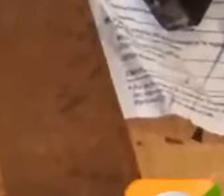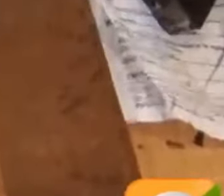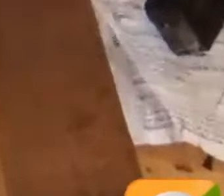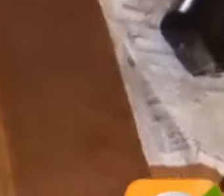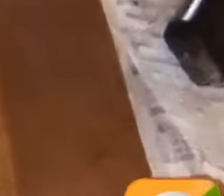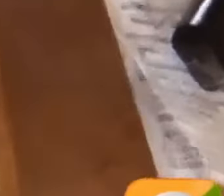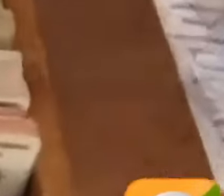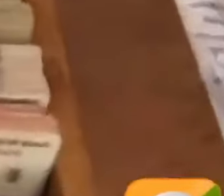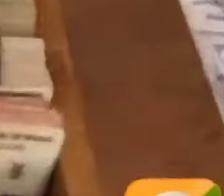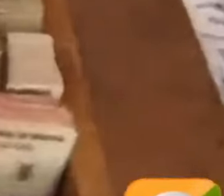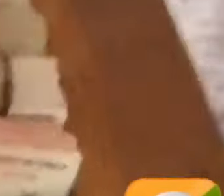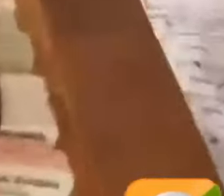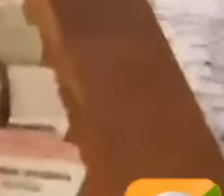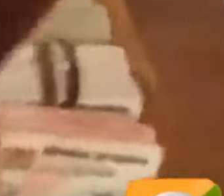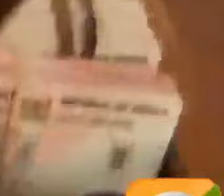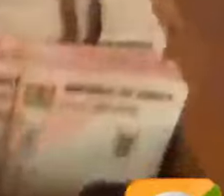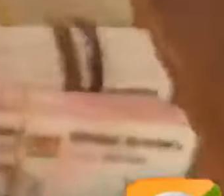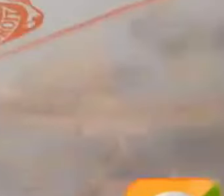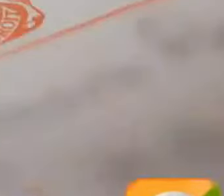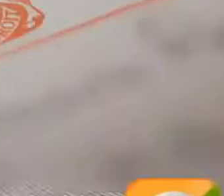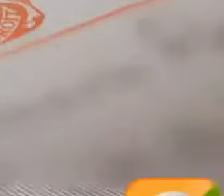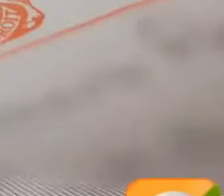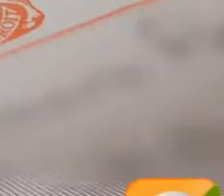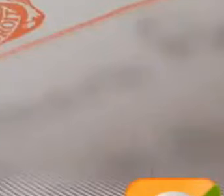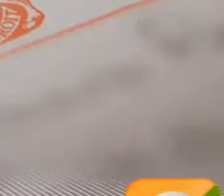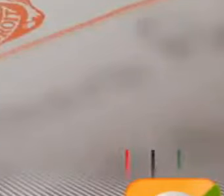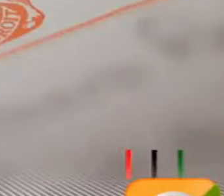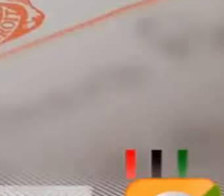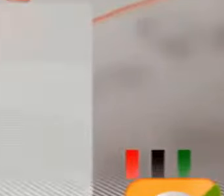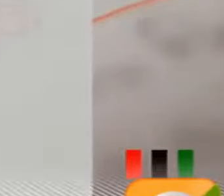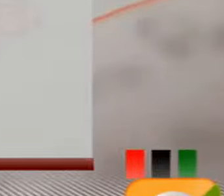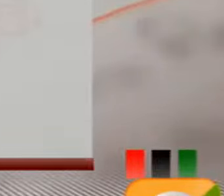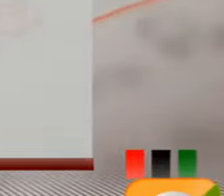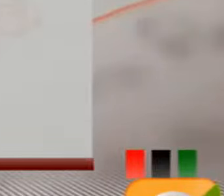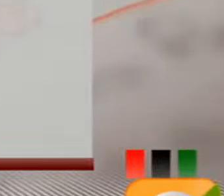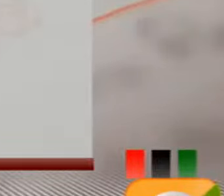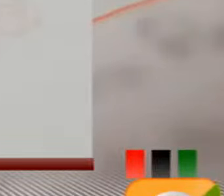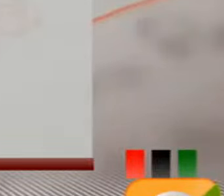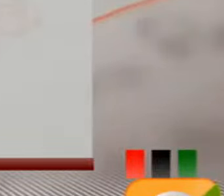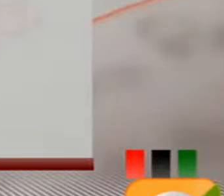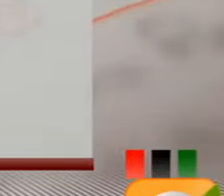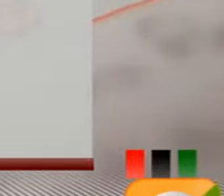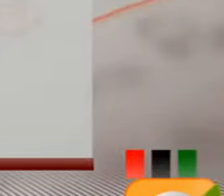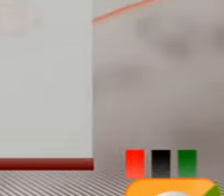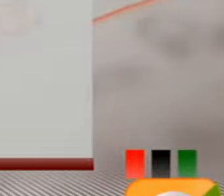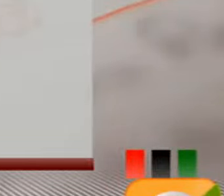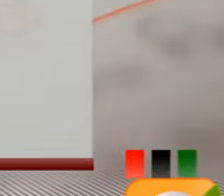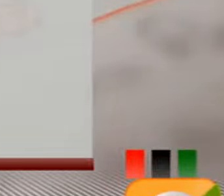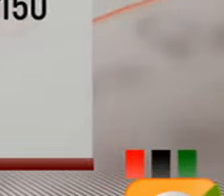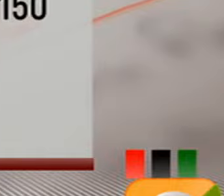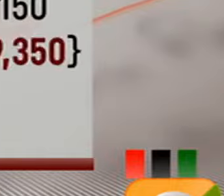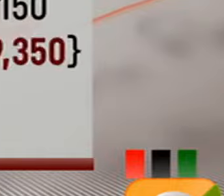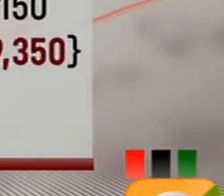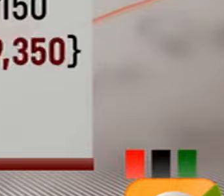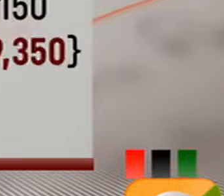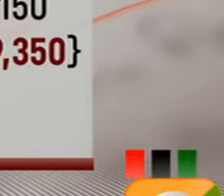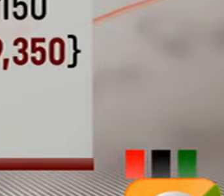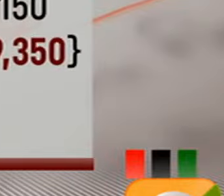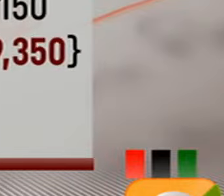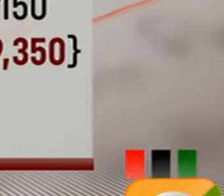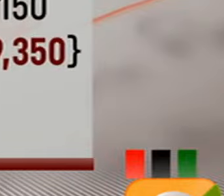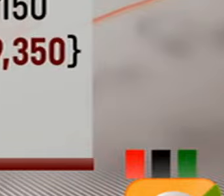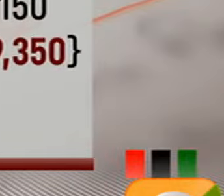Si hayo tu, kuondoa makosa kwenye cheti rasmi kitagharimu shilingi 1000. Usajili wa mtoto kuzaliwa au kifo cha Mkenya